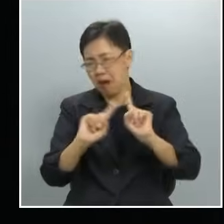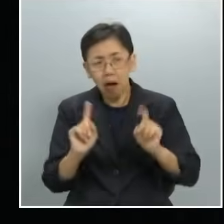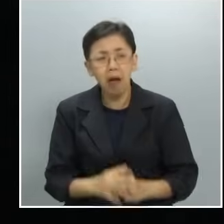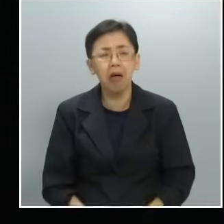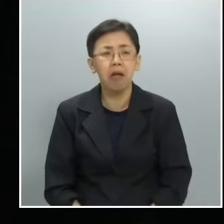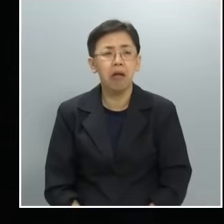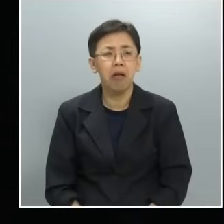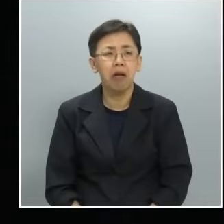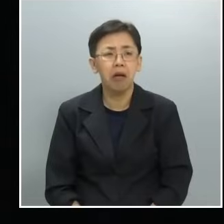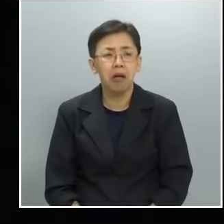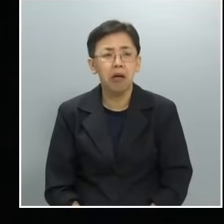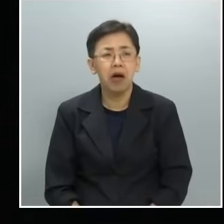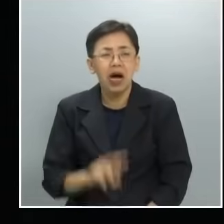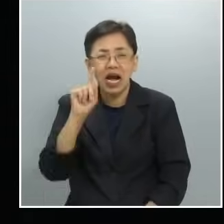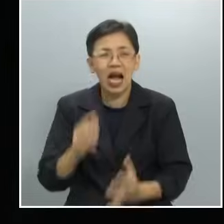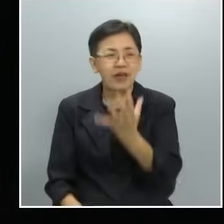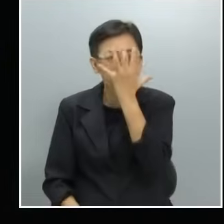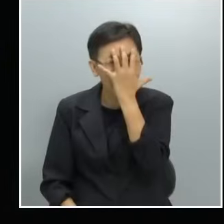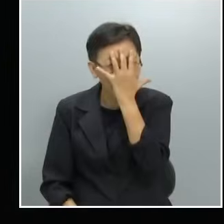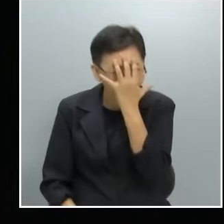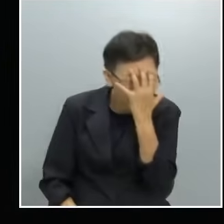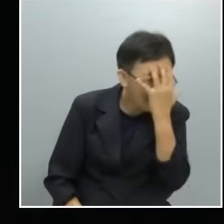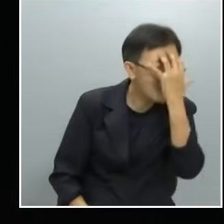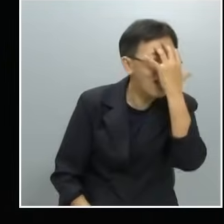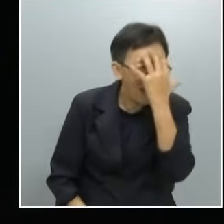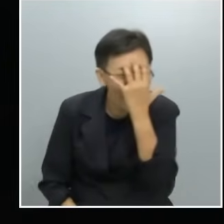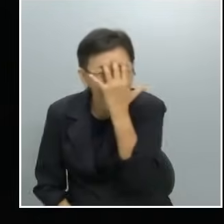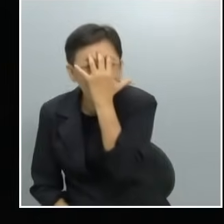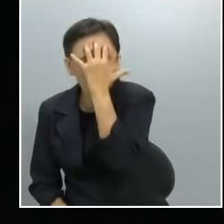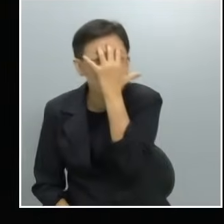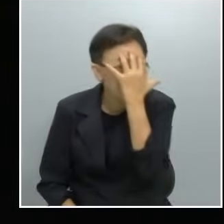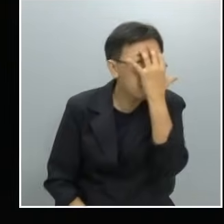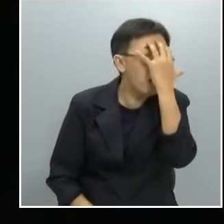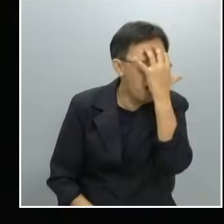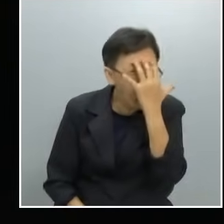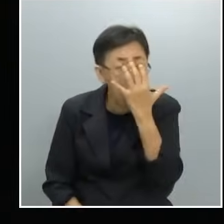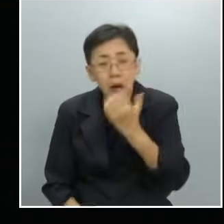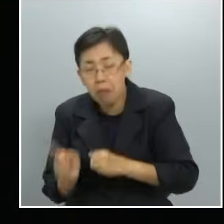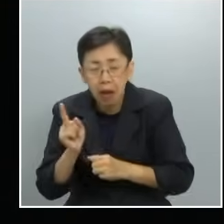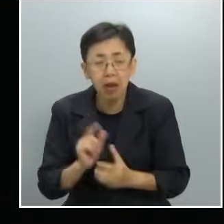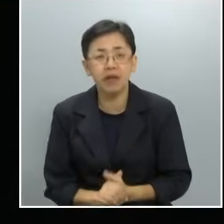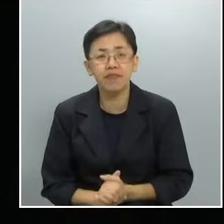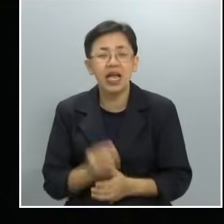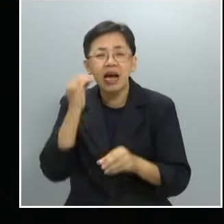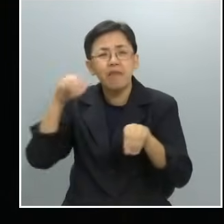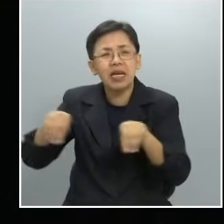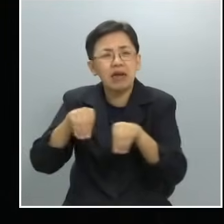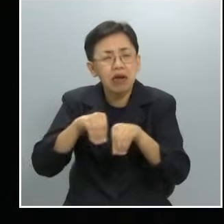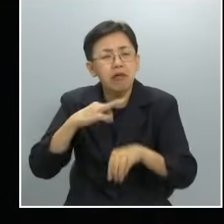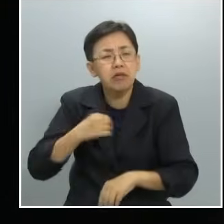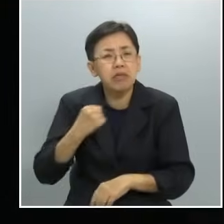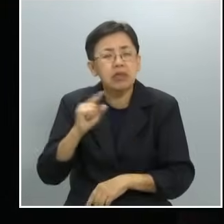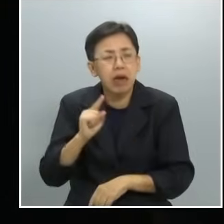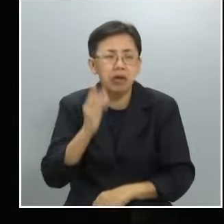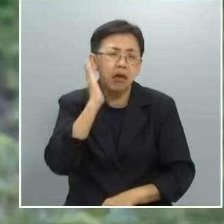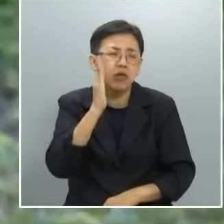ผู้สื่อข่าวใส่ให้ดูแล้วก็ทำทีลอยไปลอยมาเช่นเดียวกับเพื่อนบ้านของลุงเพื่อนบ้านก็มั่นใจว่าลุงไม่ได้โ